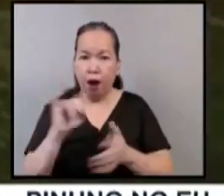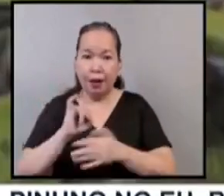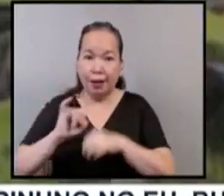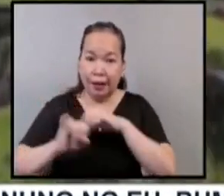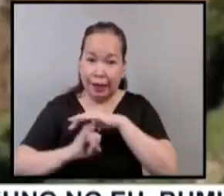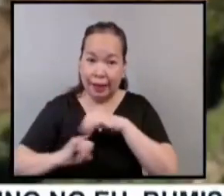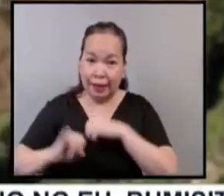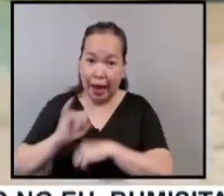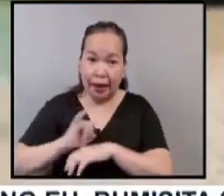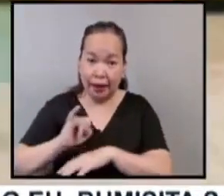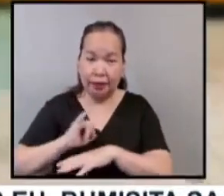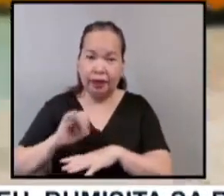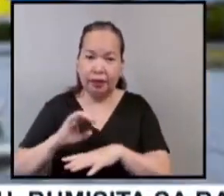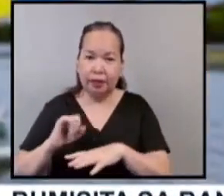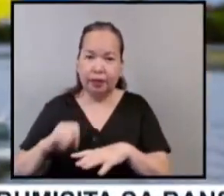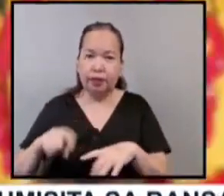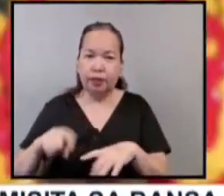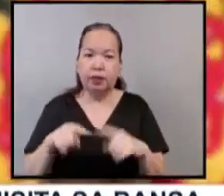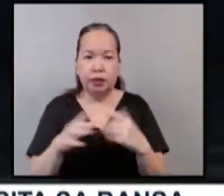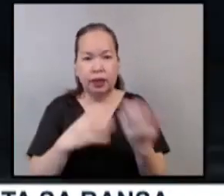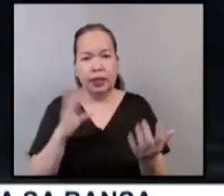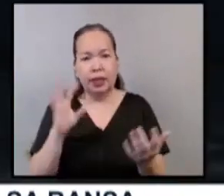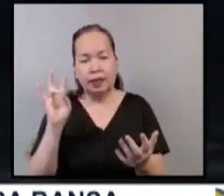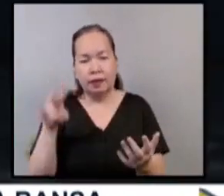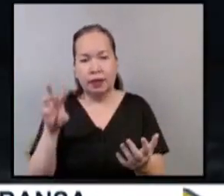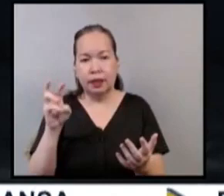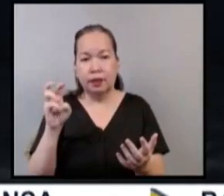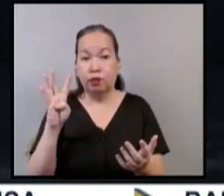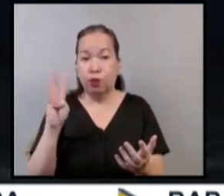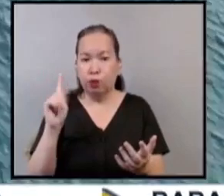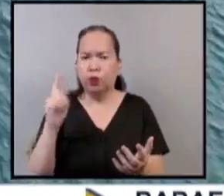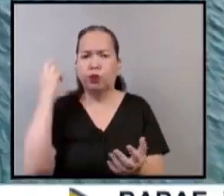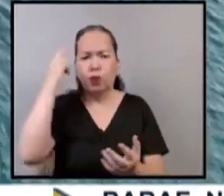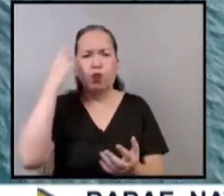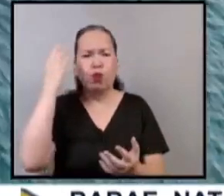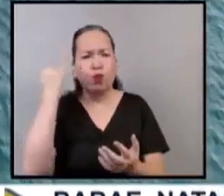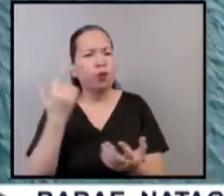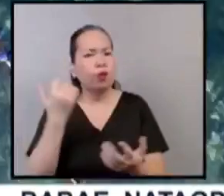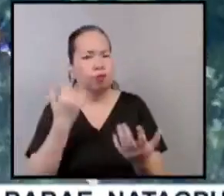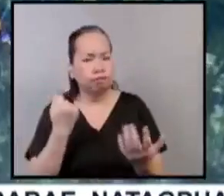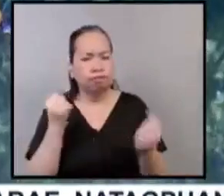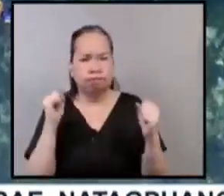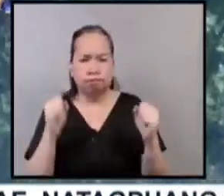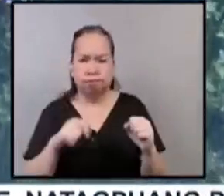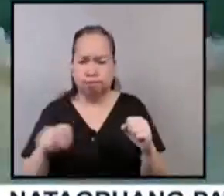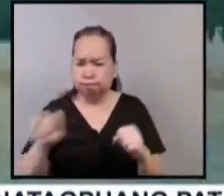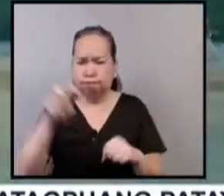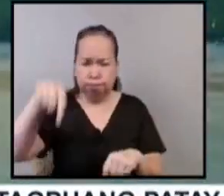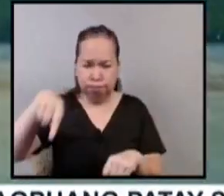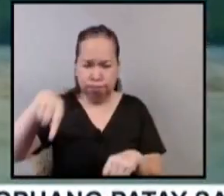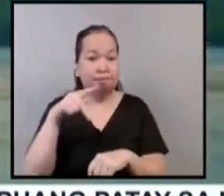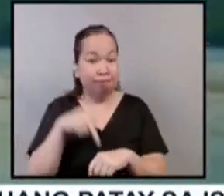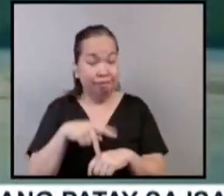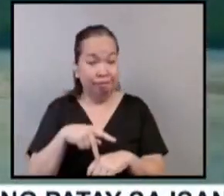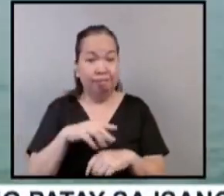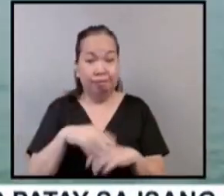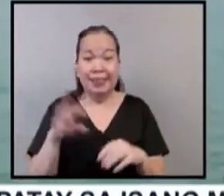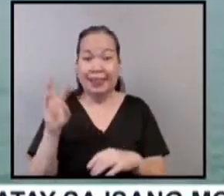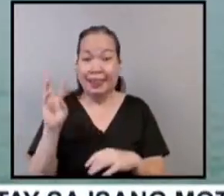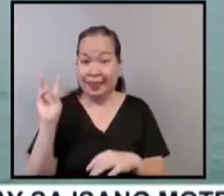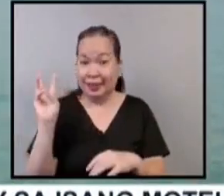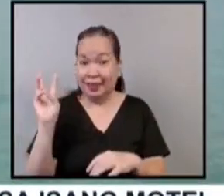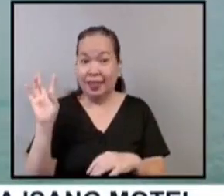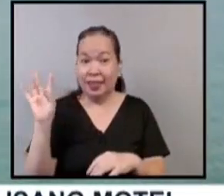have 7,641 reasons why travel domestically and 7,641 reasons